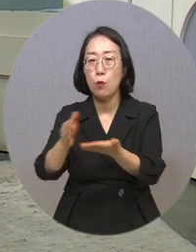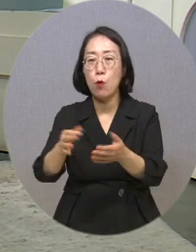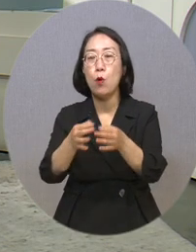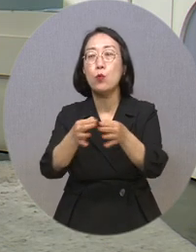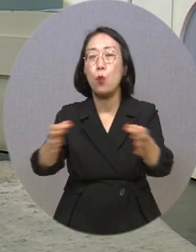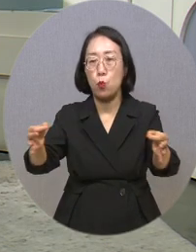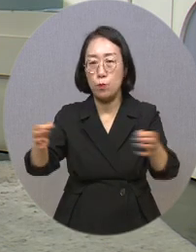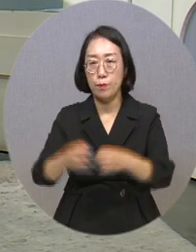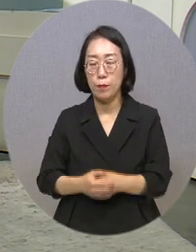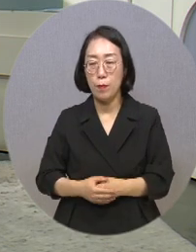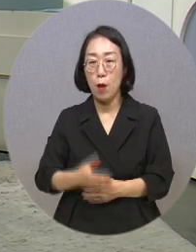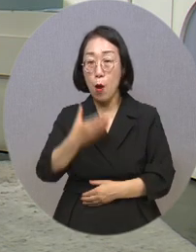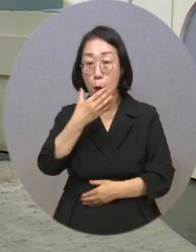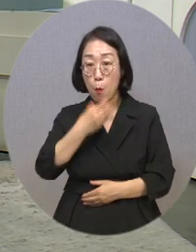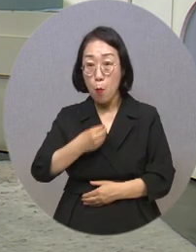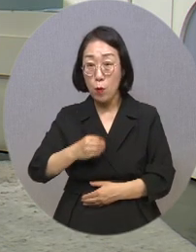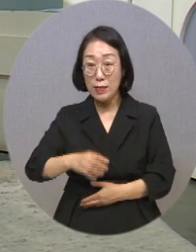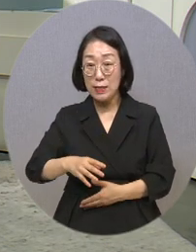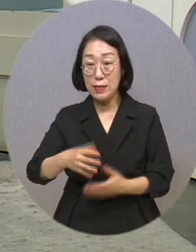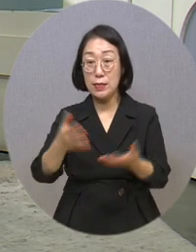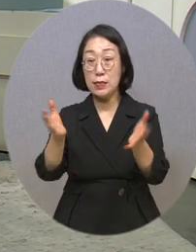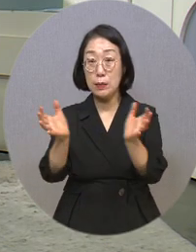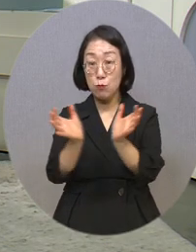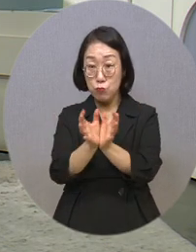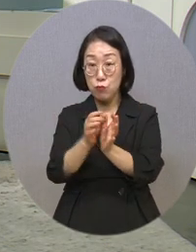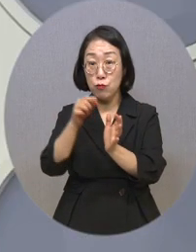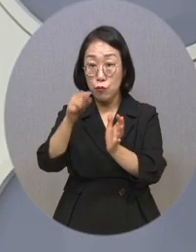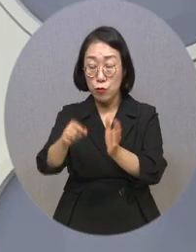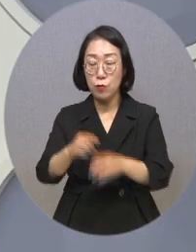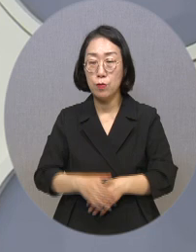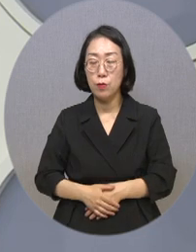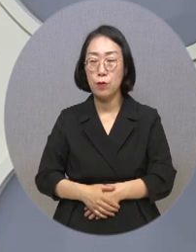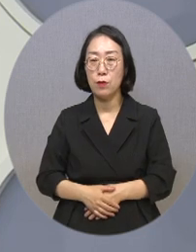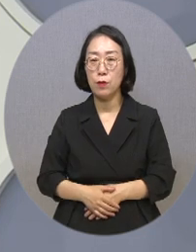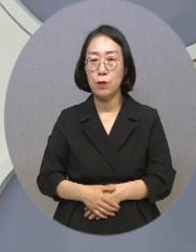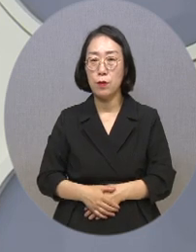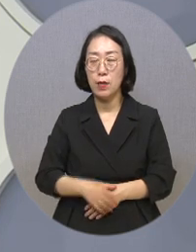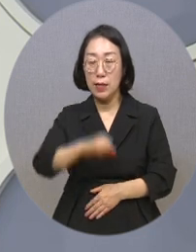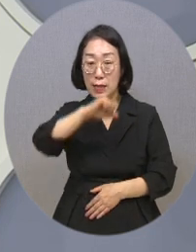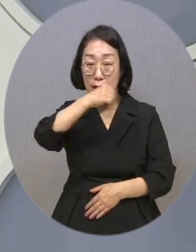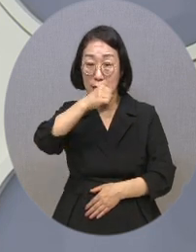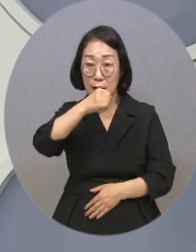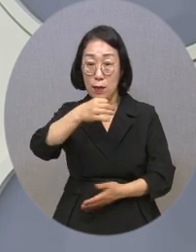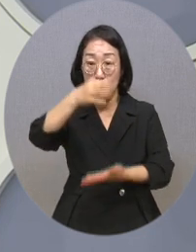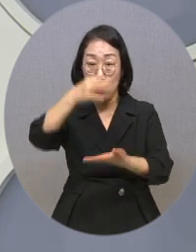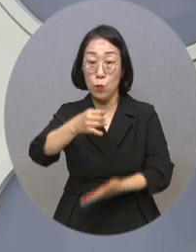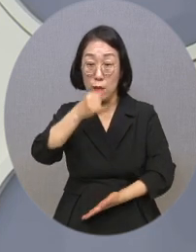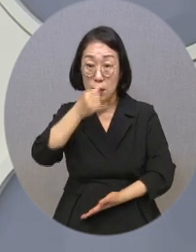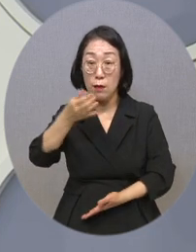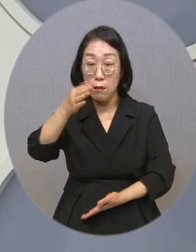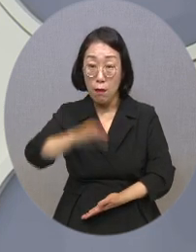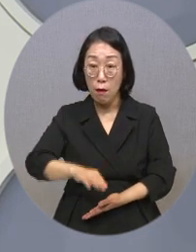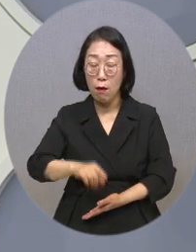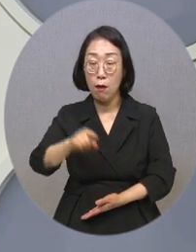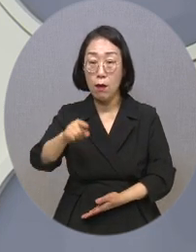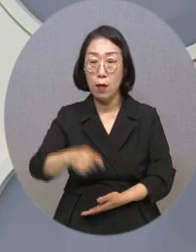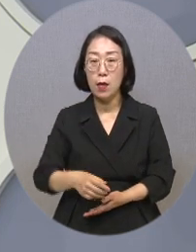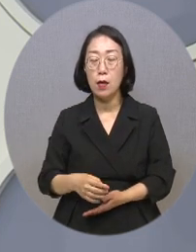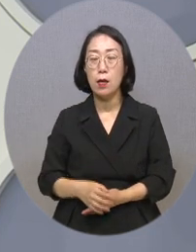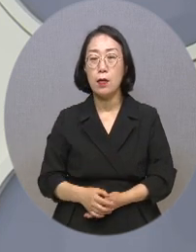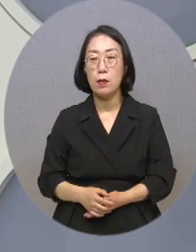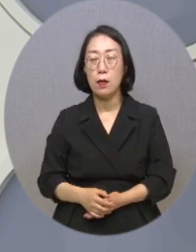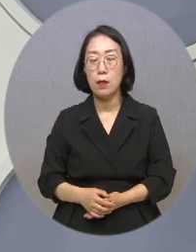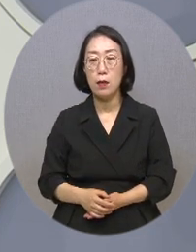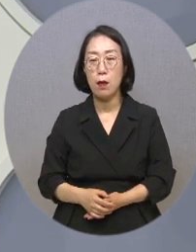것이고 보건복지부는 그 나름대로 복지 예산이 많이 있는데 그 사단법인은